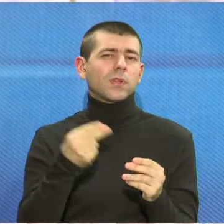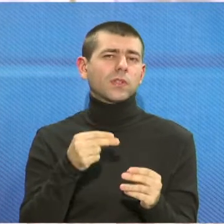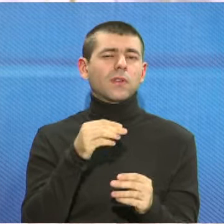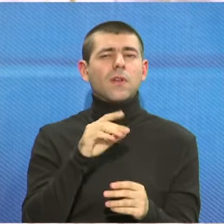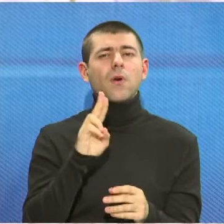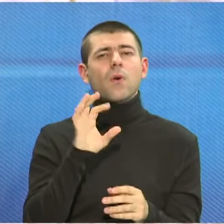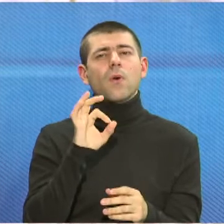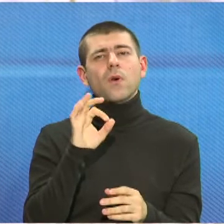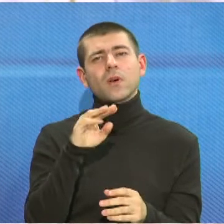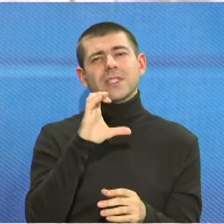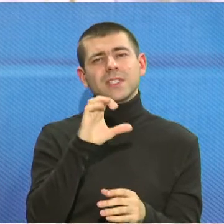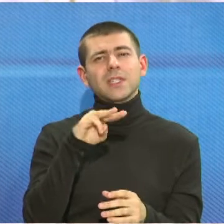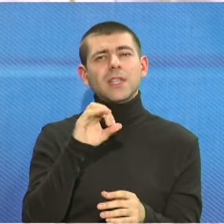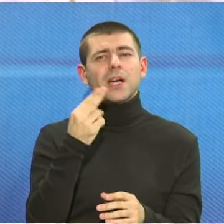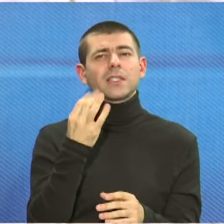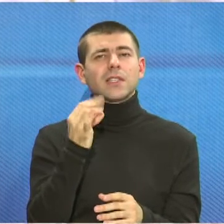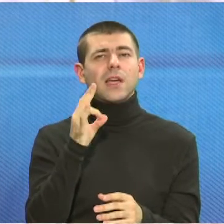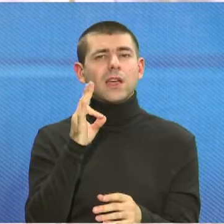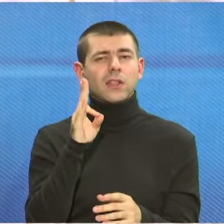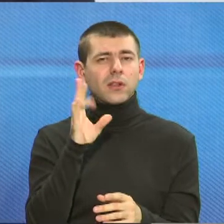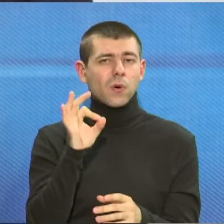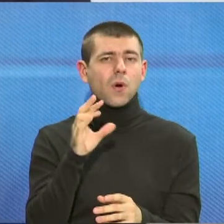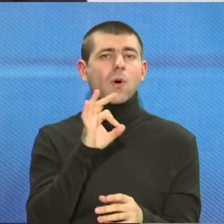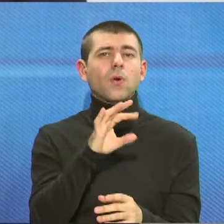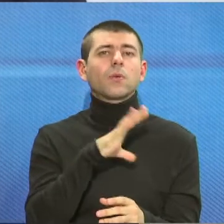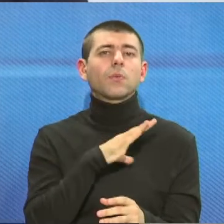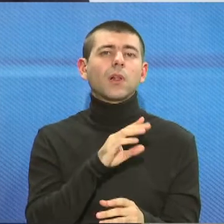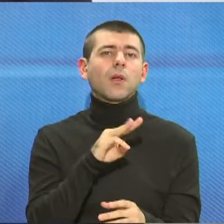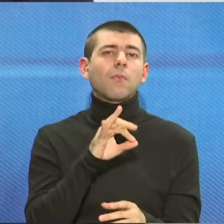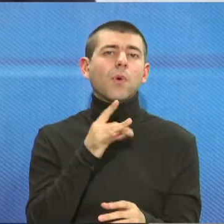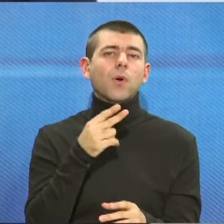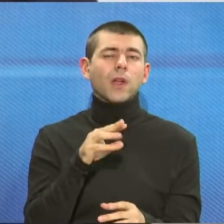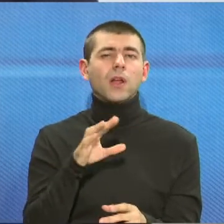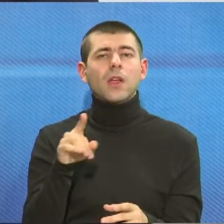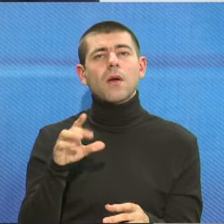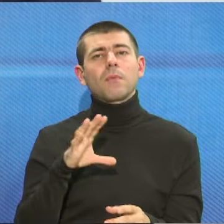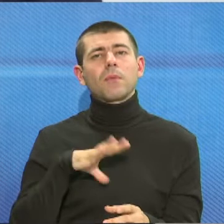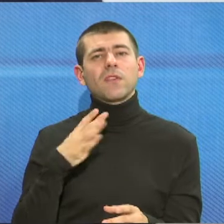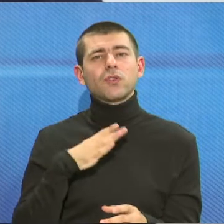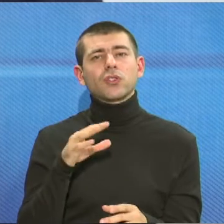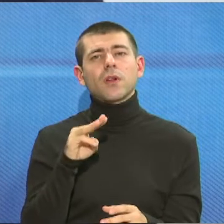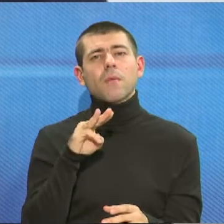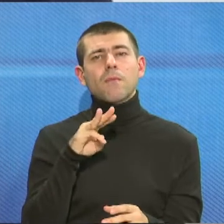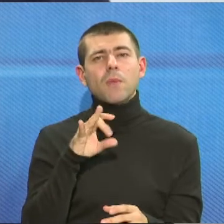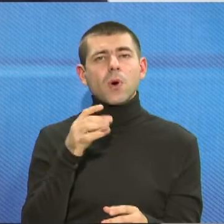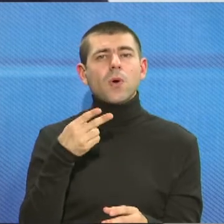які служыў на савецкіх атамных падводных лодках. Бывшы ваенны маряк,